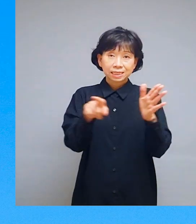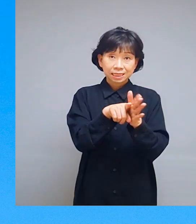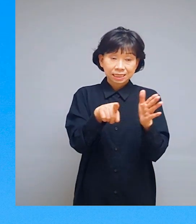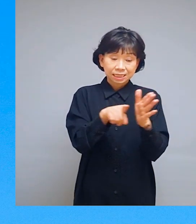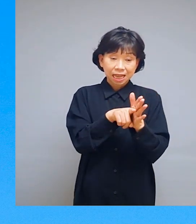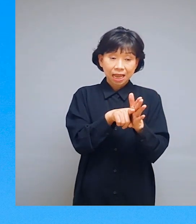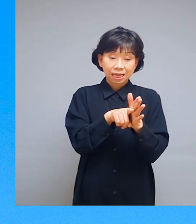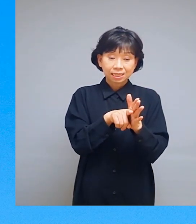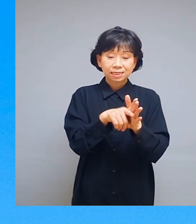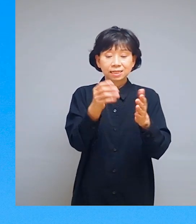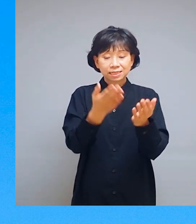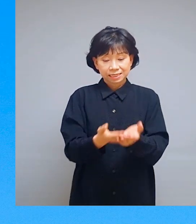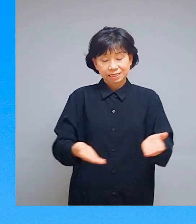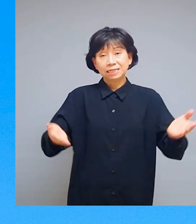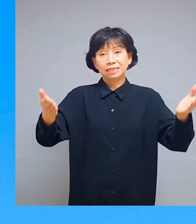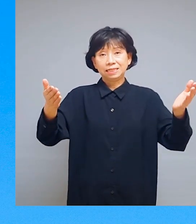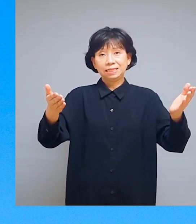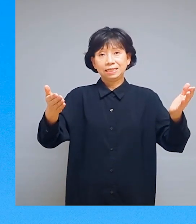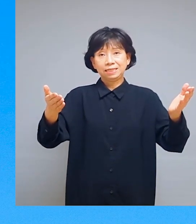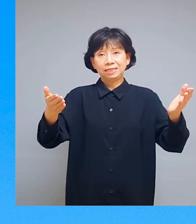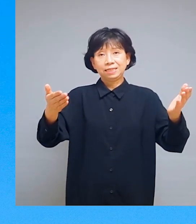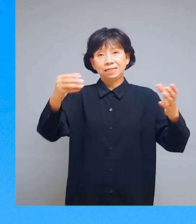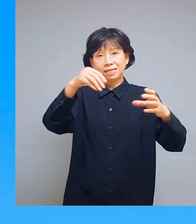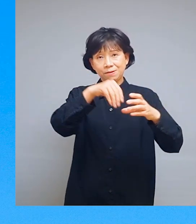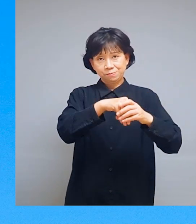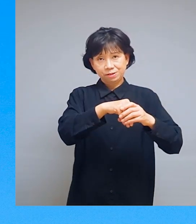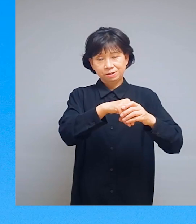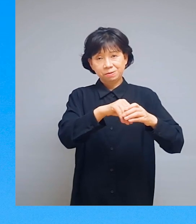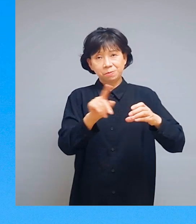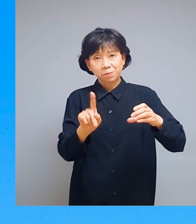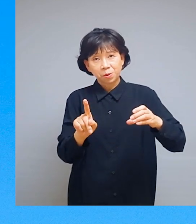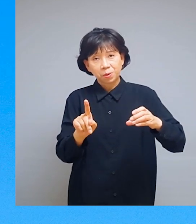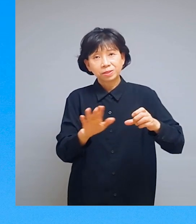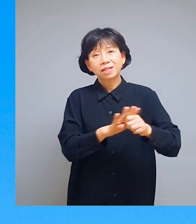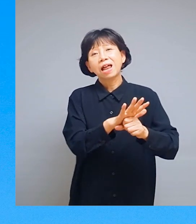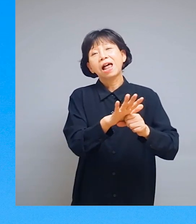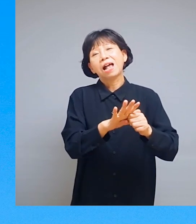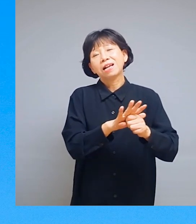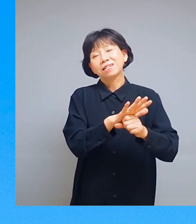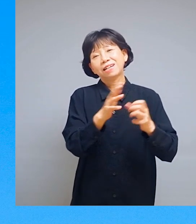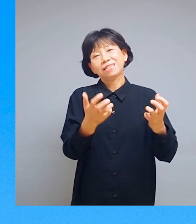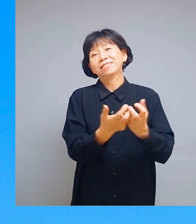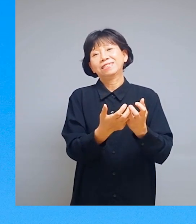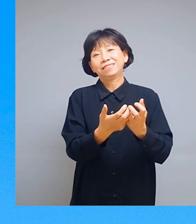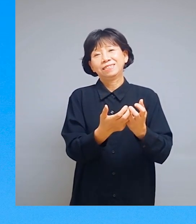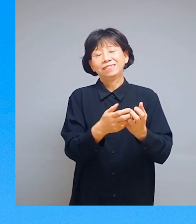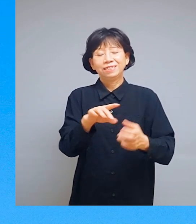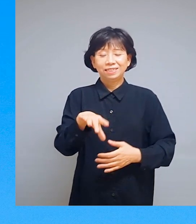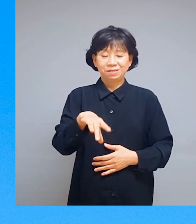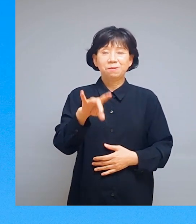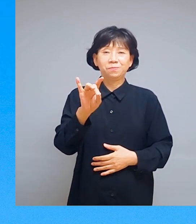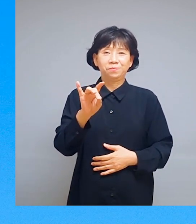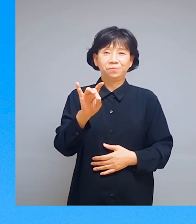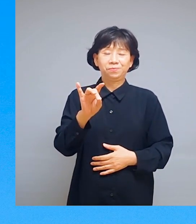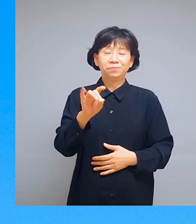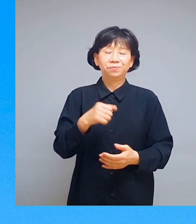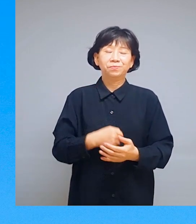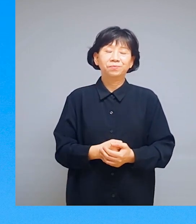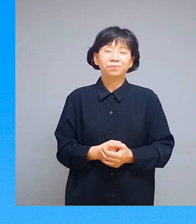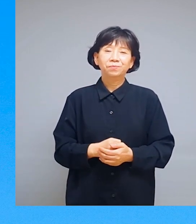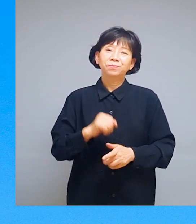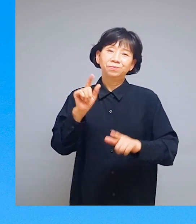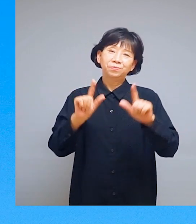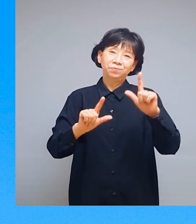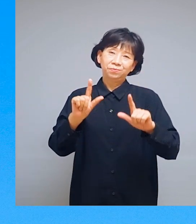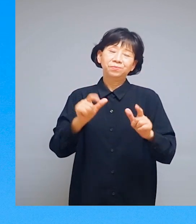신앙의 그릇 안에 담겨져 있는 게 뭐였냐면 사랑이었어요. 이 처음에 예배소 교회의